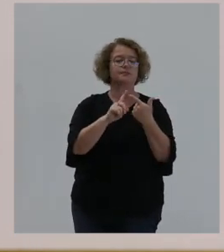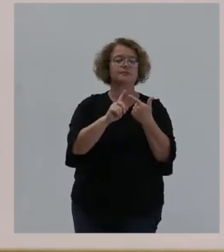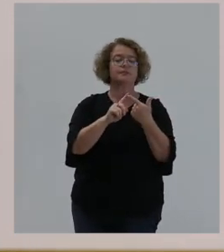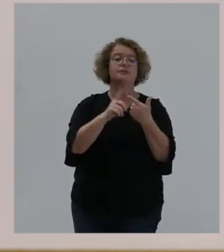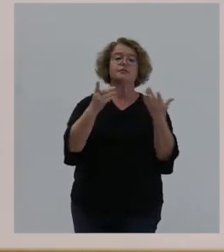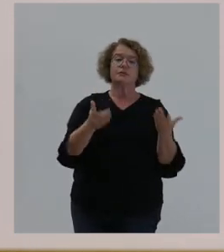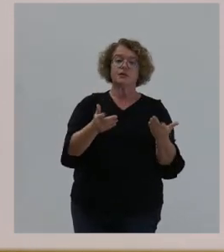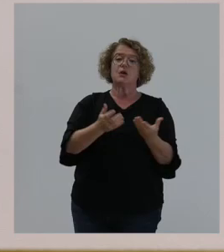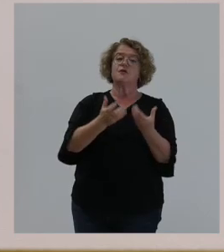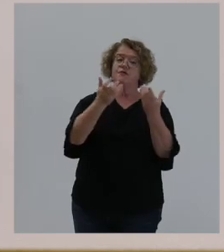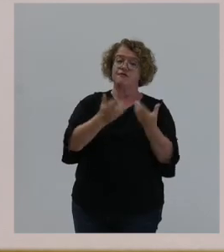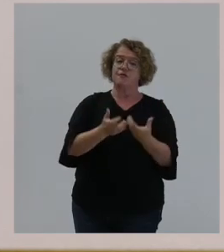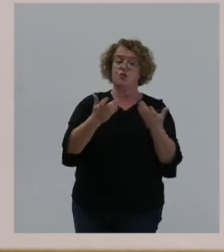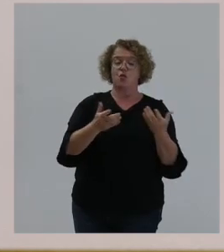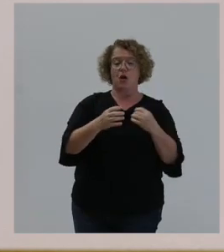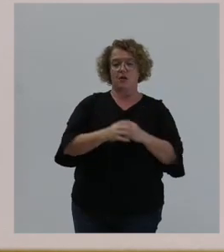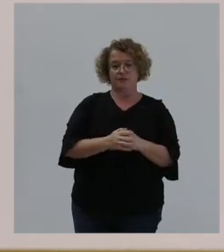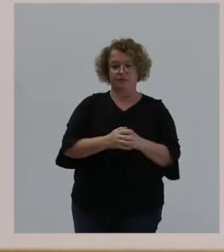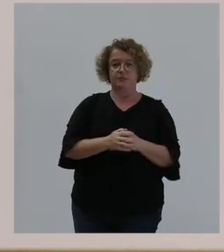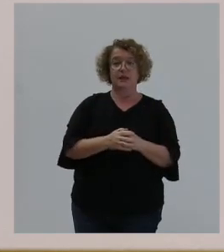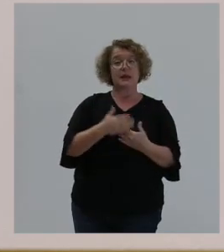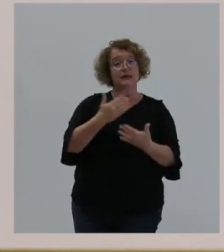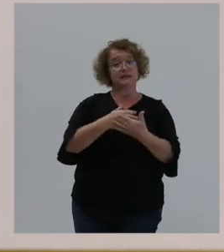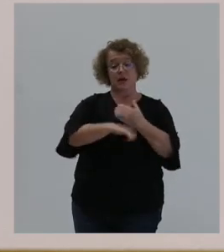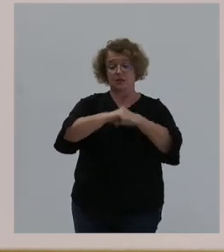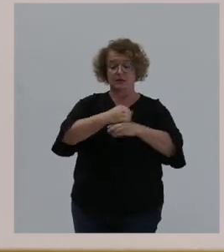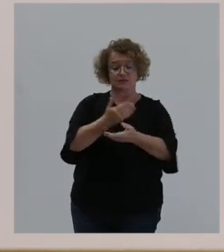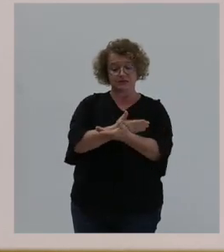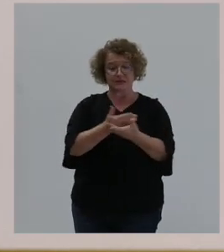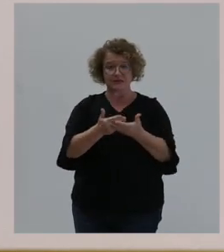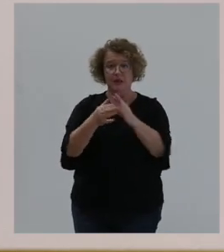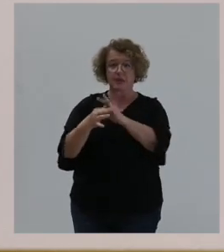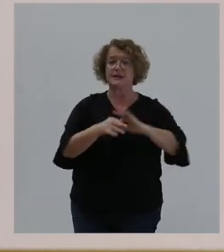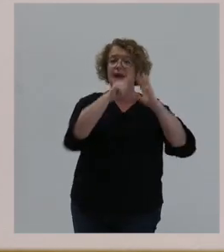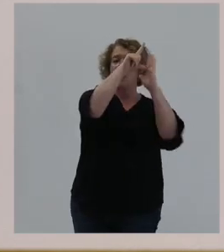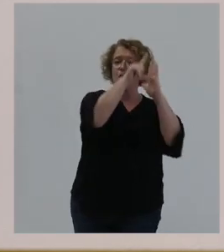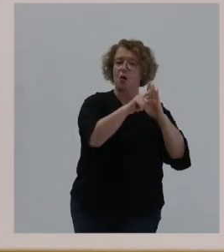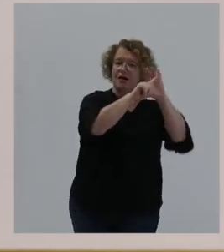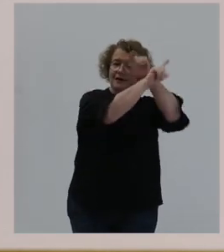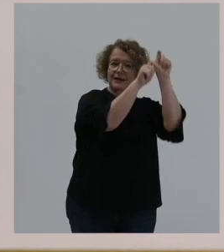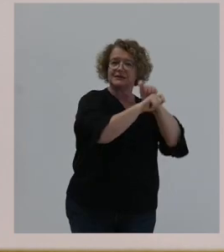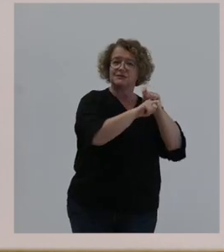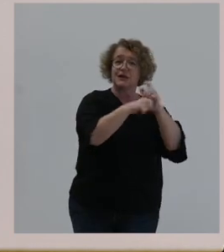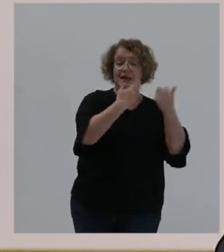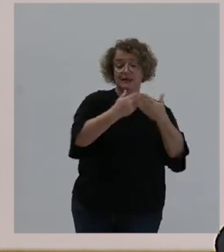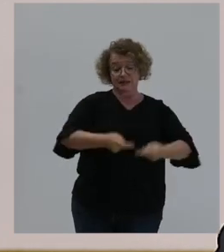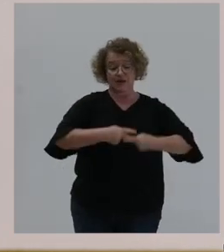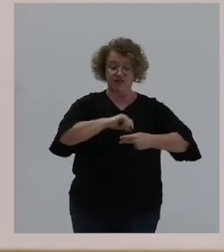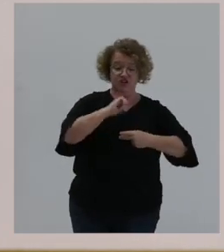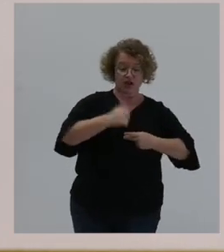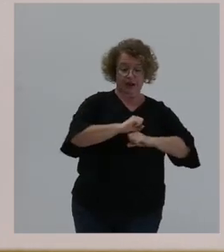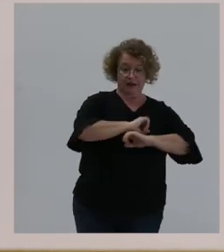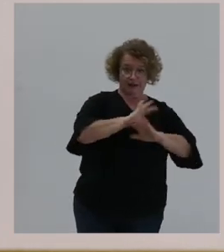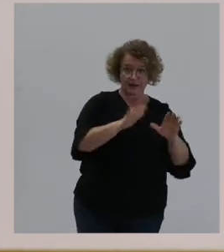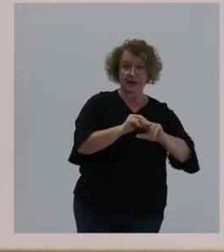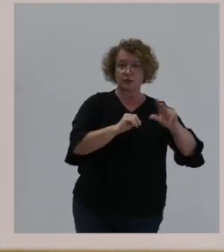une simplification de ce qui peut l'être dans le respect des obligations légales pour faciliter la vie de chacun. Troisième élément,